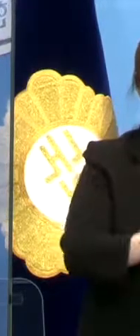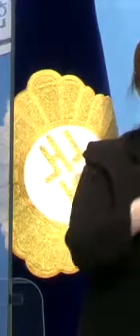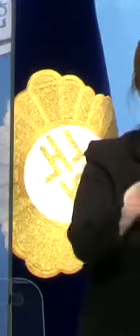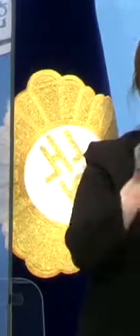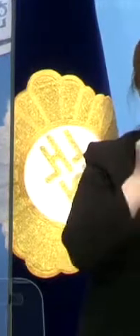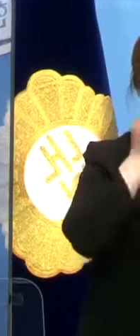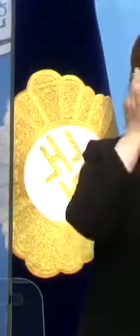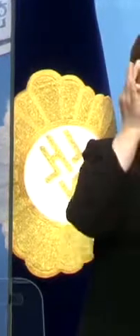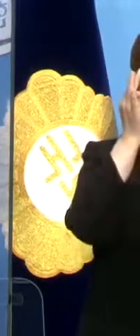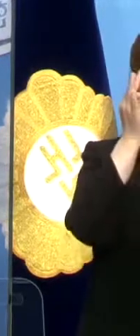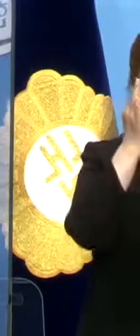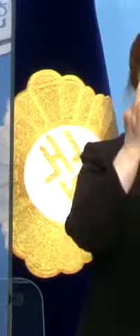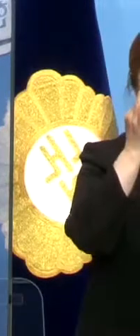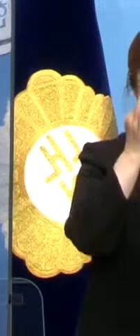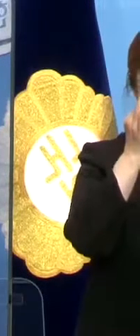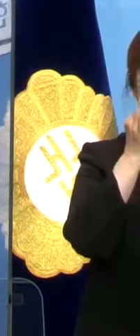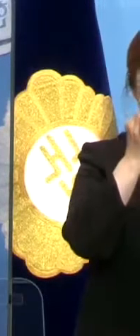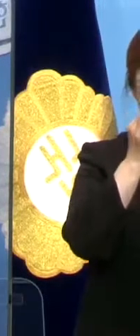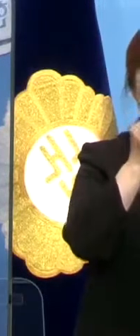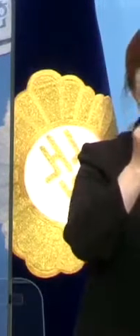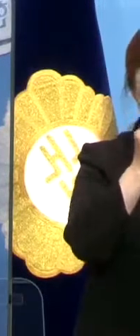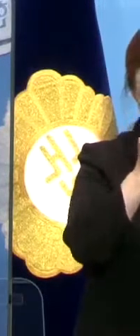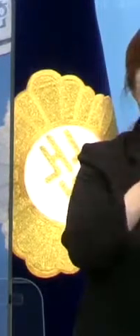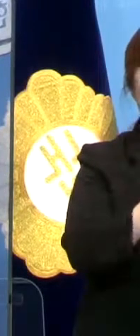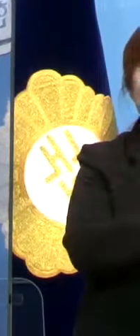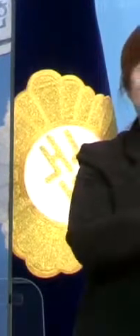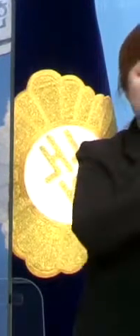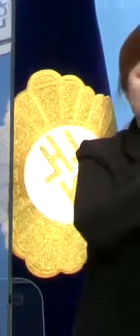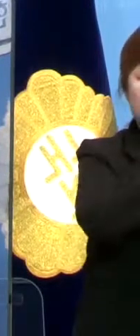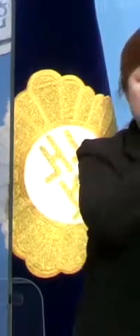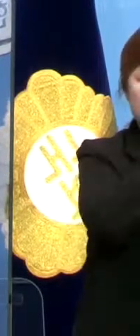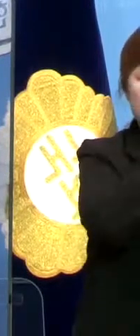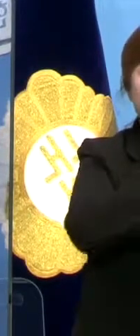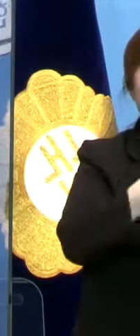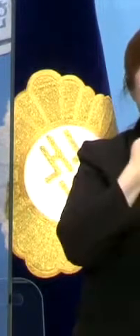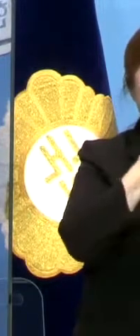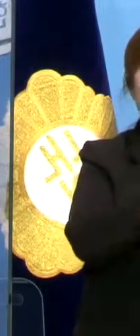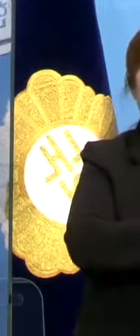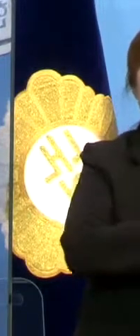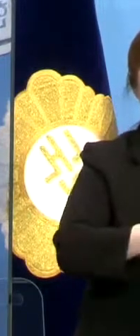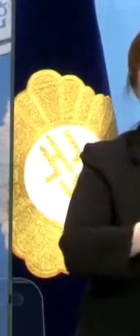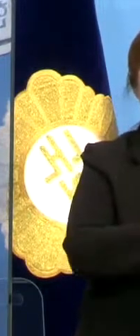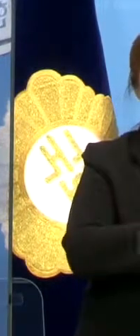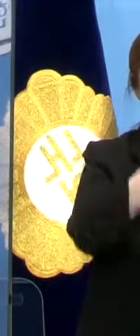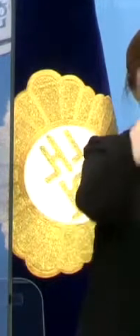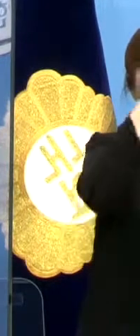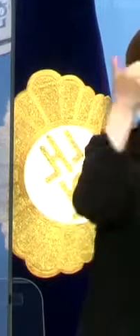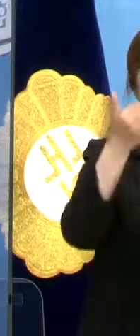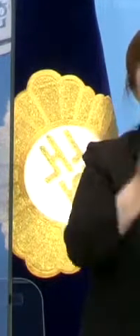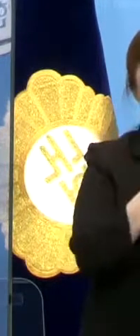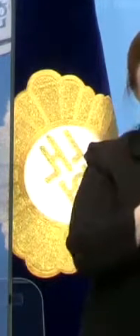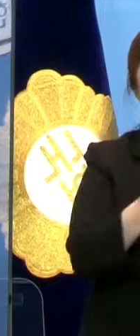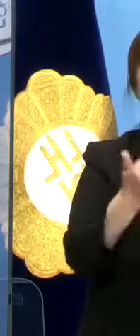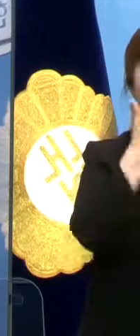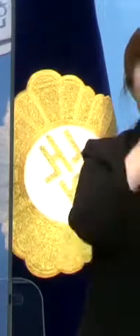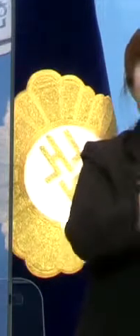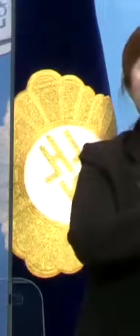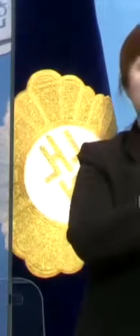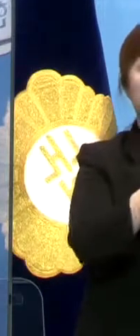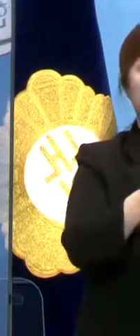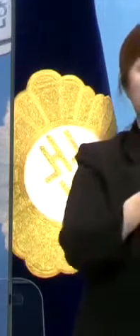노력이 퇴색하지 않으려면 청년 노동자의 억울한 죽음에 대해서 적극적으로